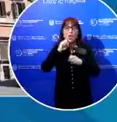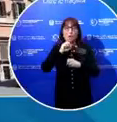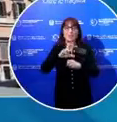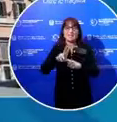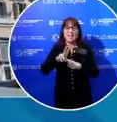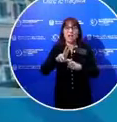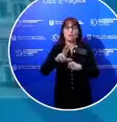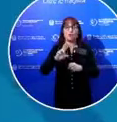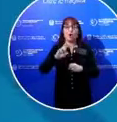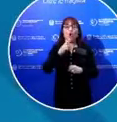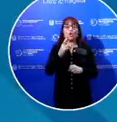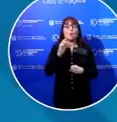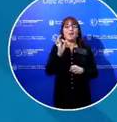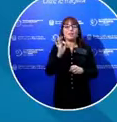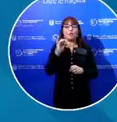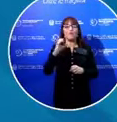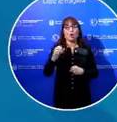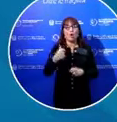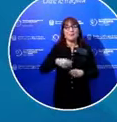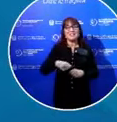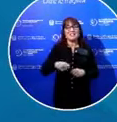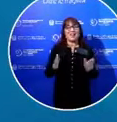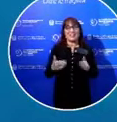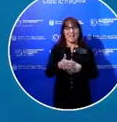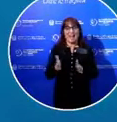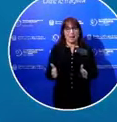l'Onorevole Roberto Fico.